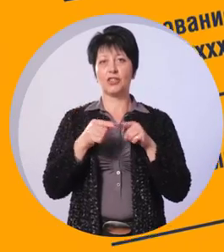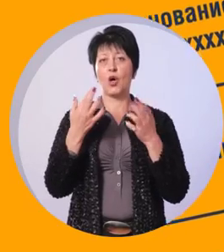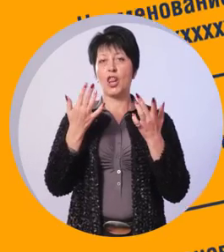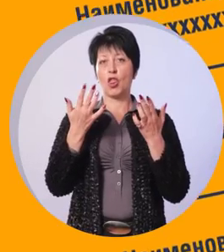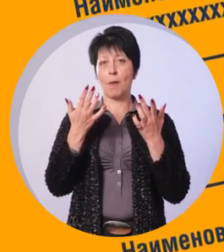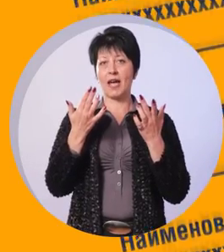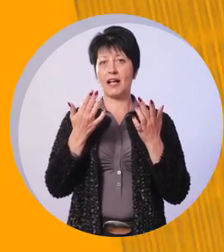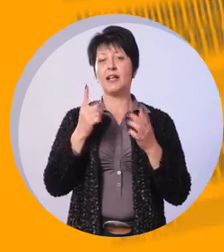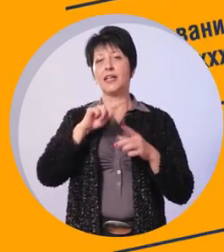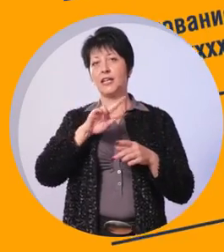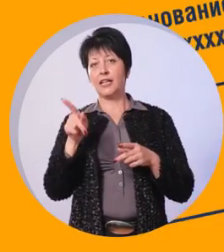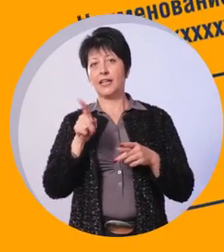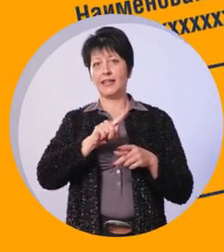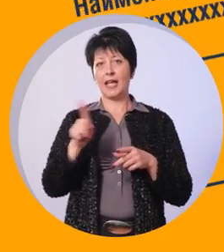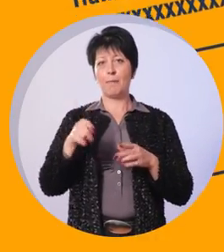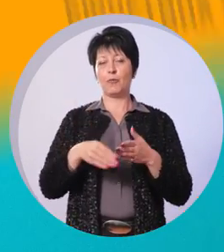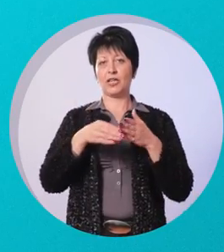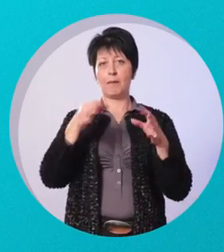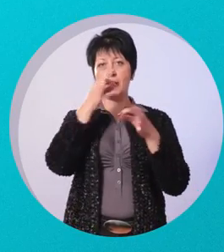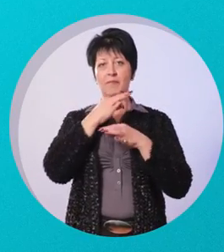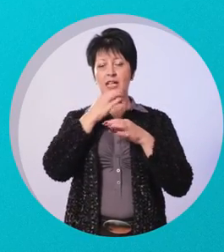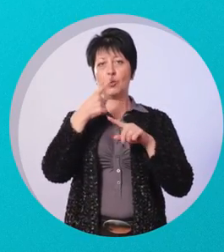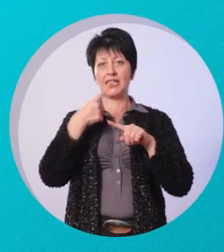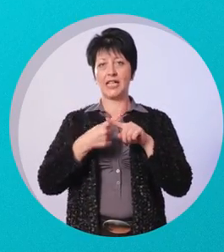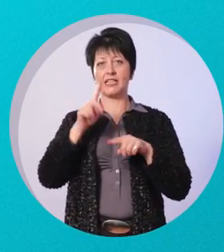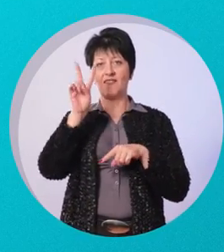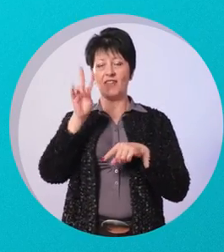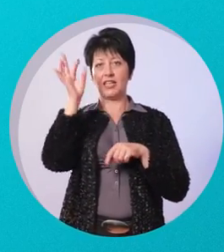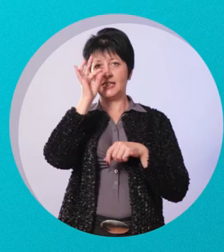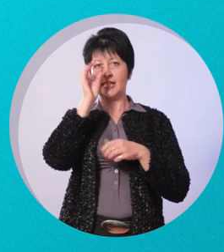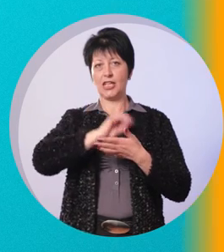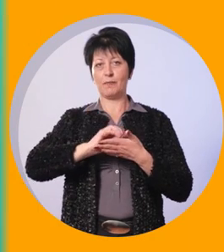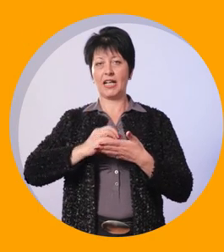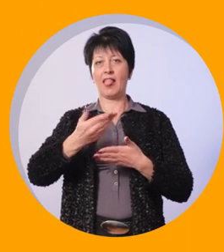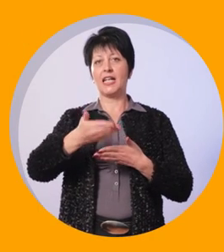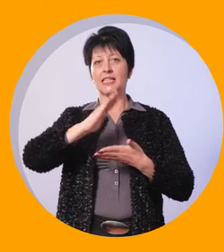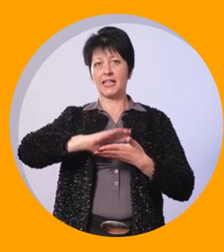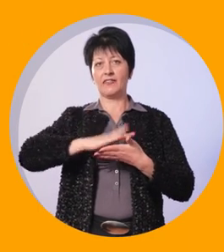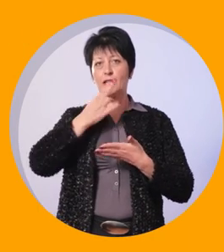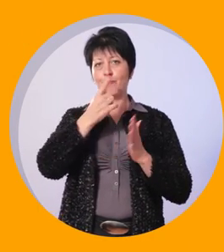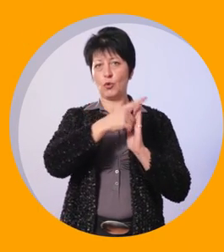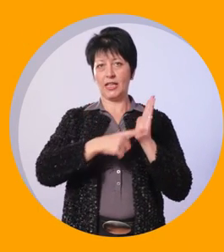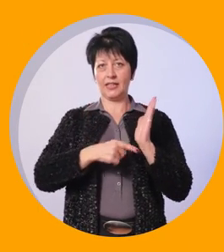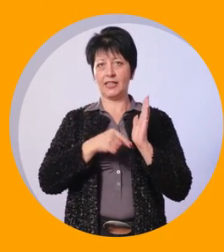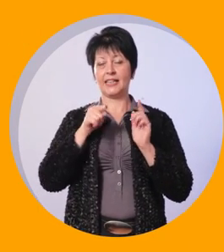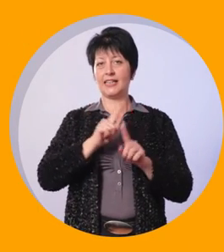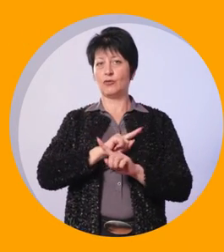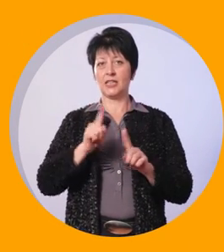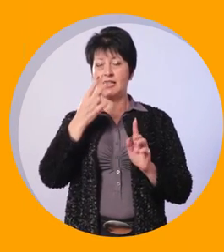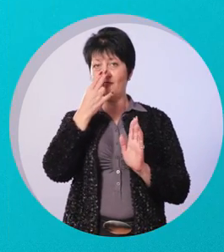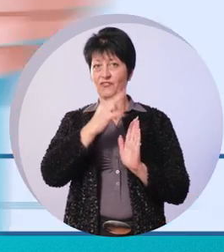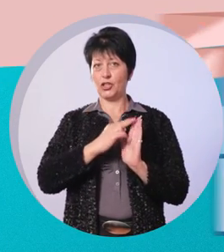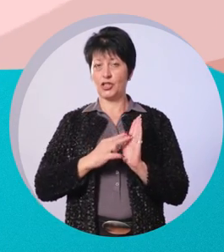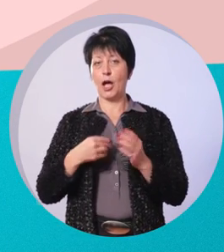от вас кандидатска листа или в квадратчето пред не подкрепям никого, знак Х или В с син химикал. Сгъвате бюлетината по начин, който не позволява да се